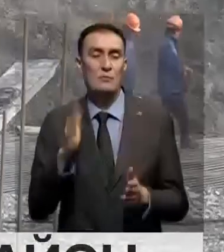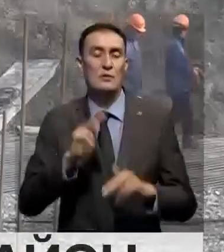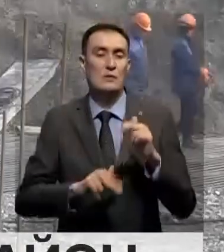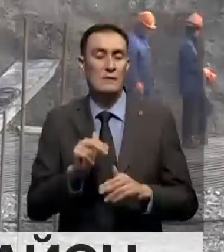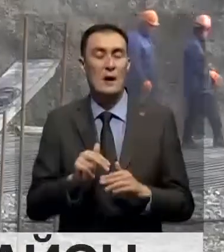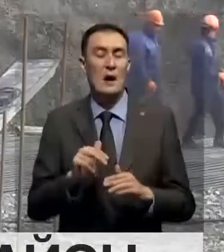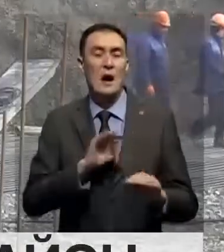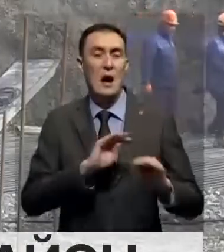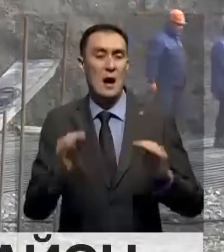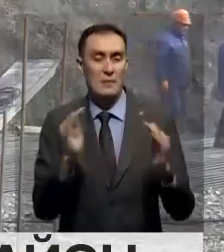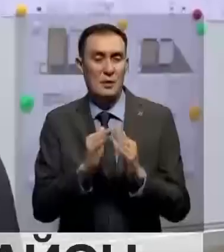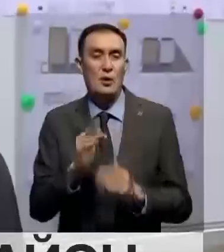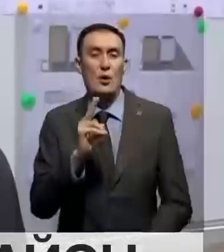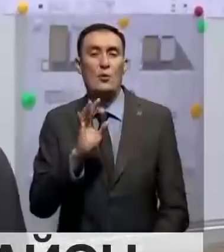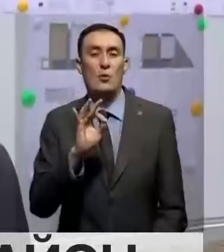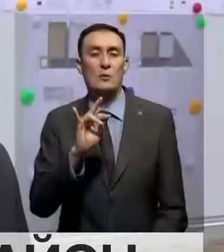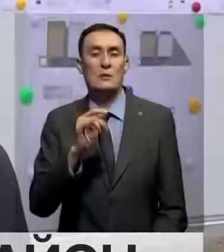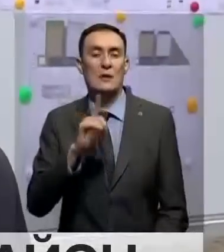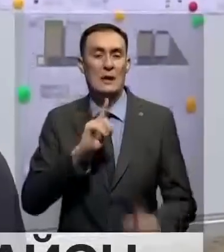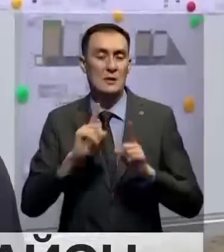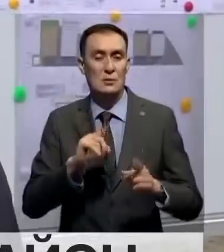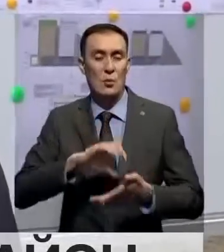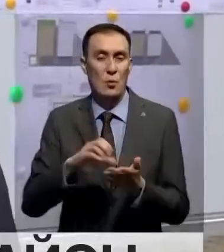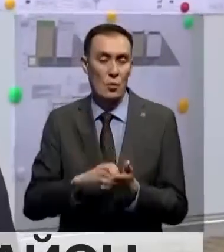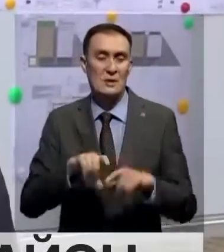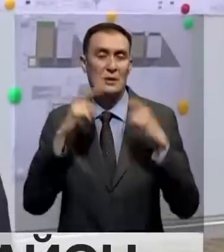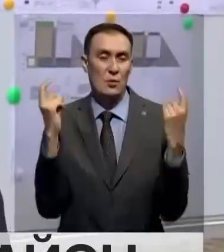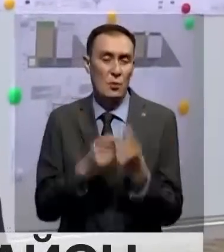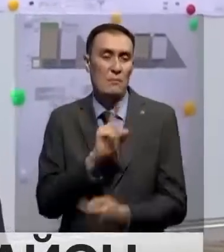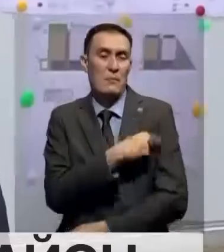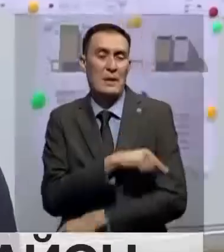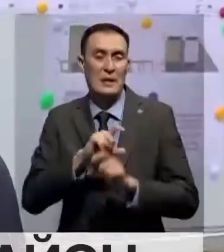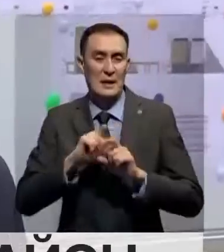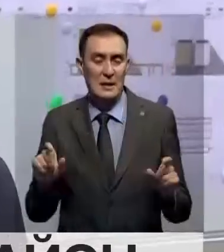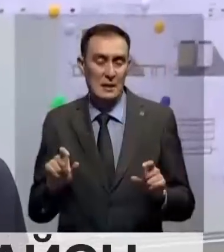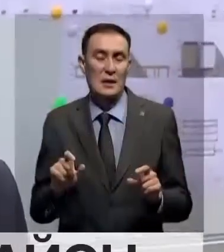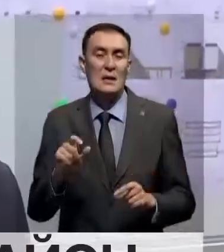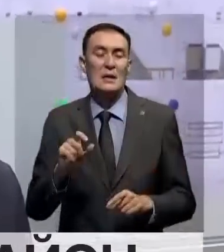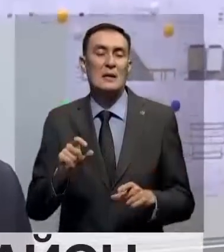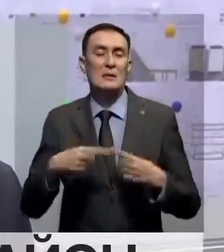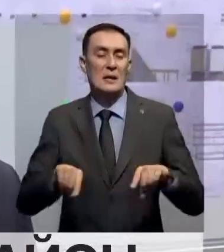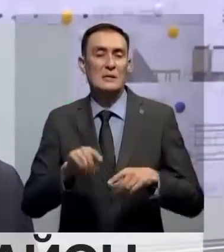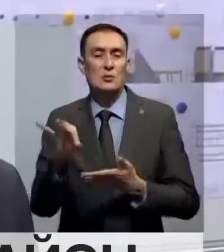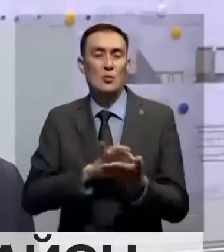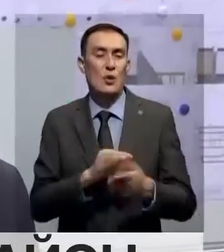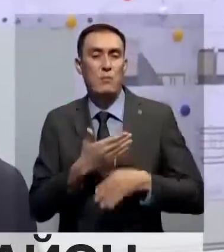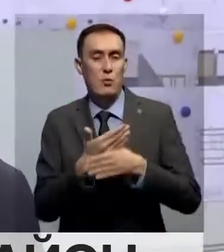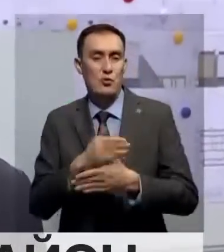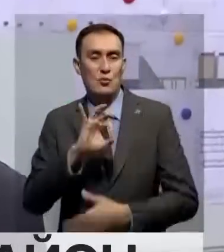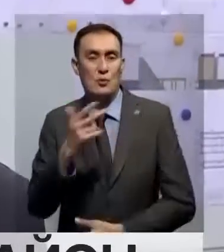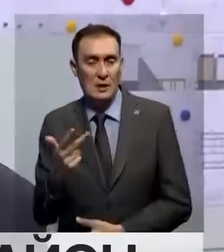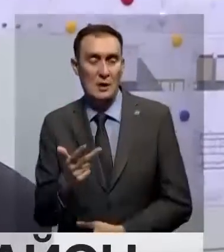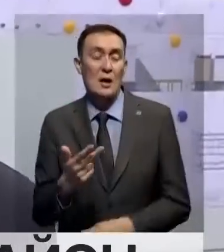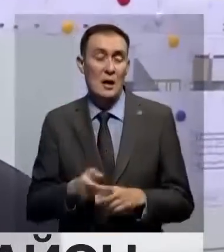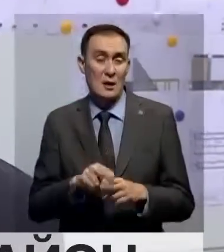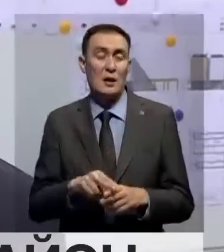объекты, то, что было сказано, конгресс-холл будет у нас построен, стадион будет построен, поликлиника на 300 мест запланирована, станция скорой медицинской помощи. Остальное это все